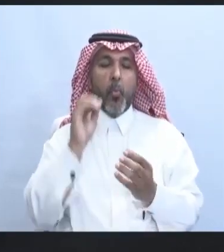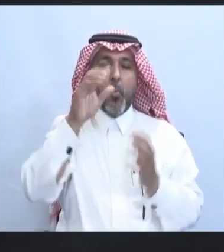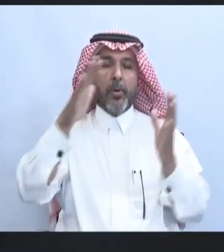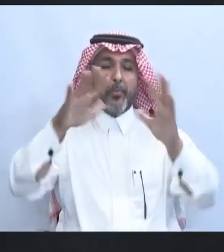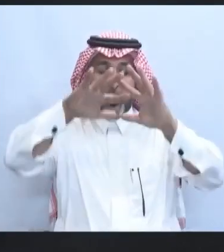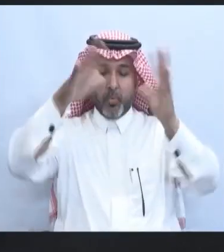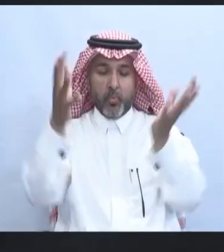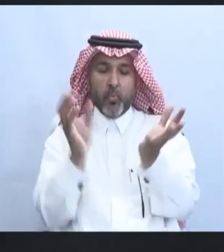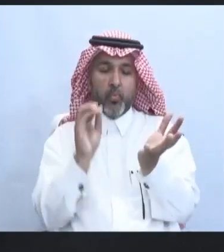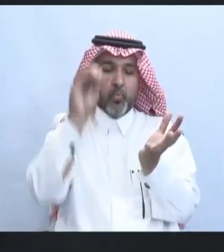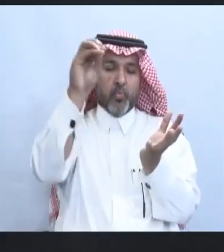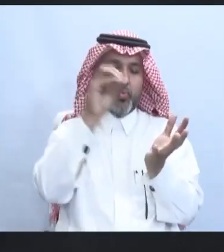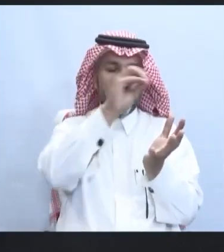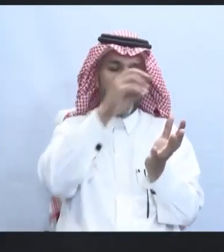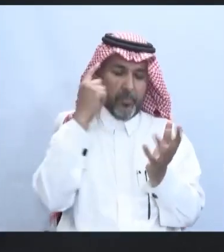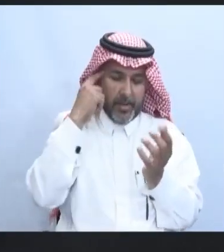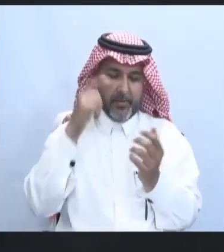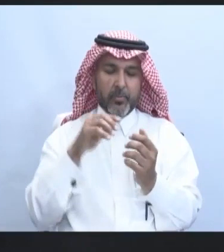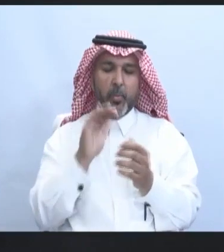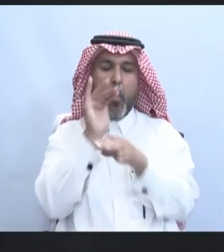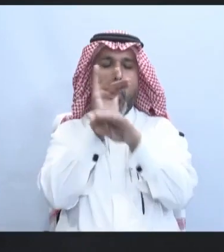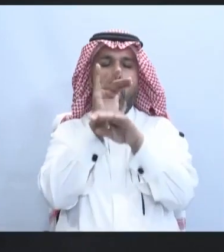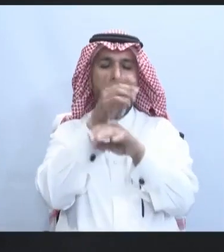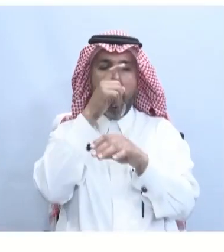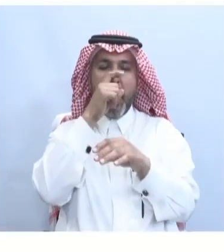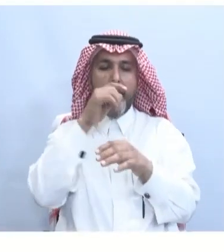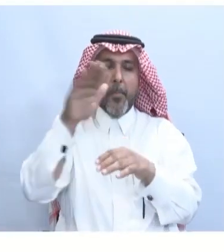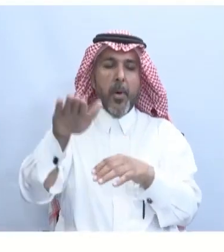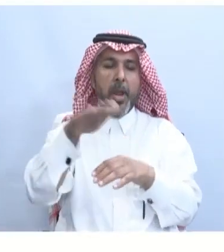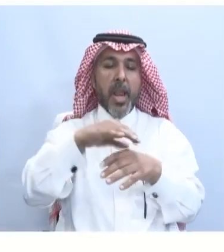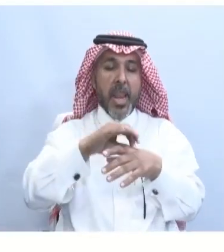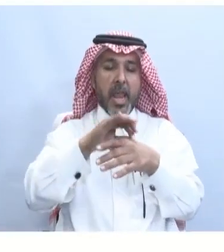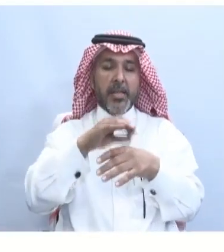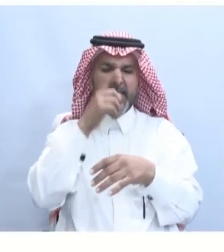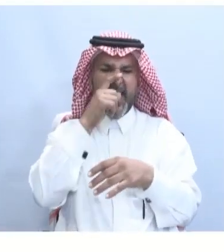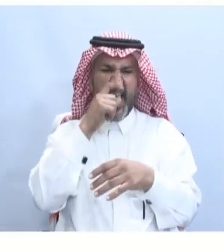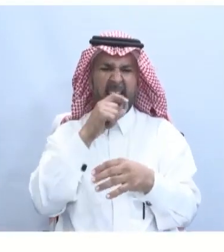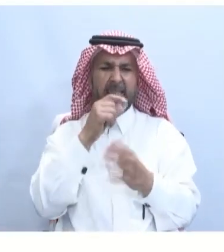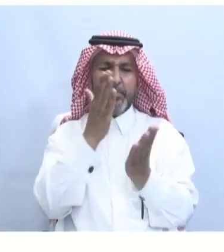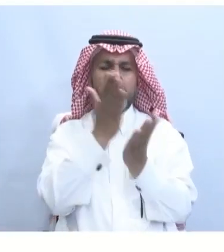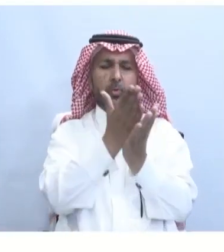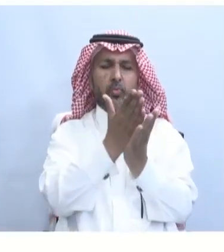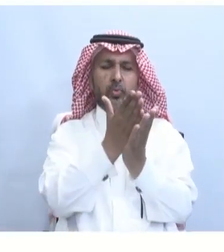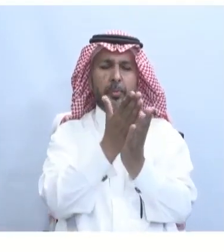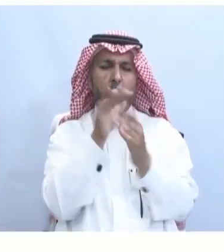افريقيا الى افريقيا وايضا الى اوروبا فمن اين انطلقت هذه الحضاره